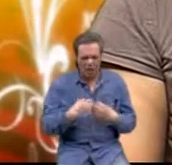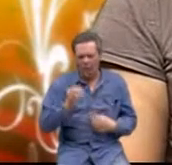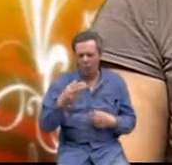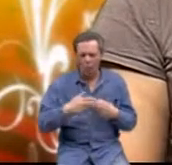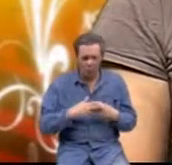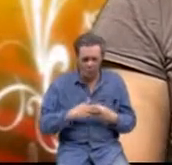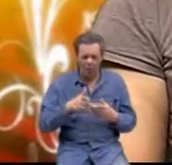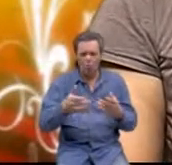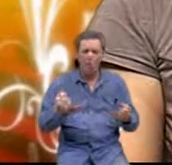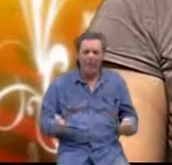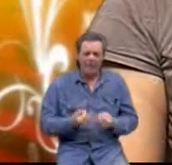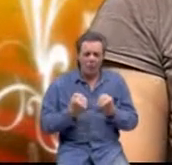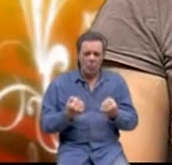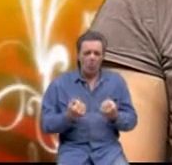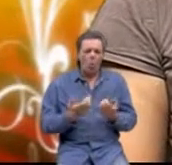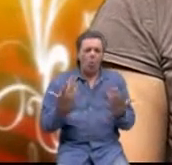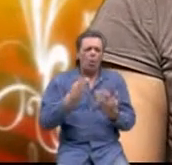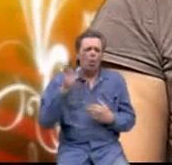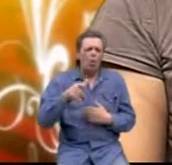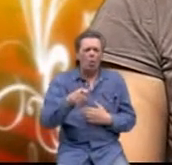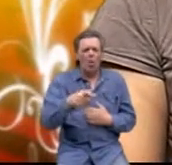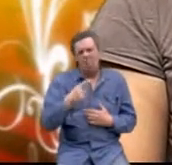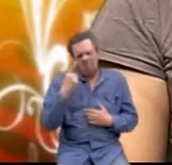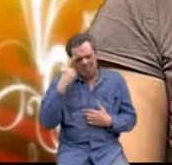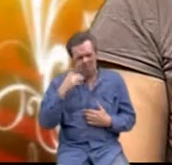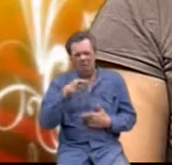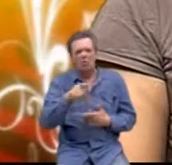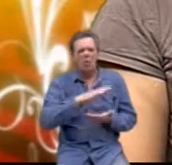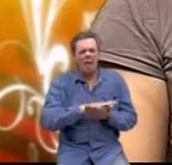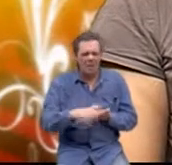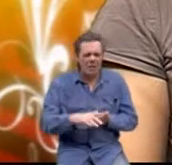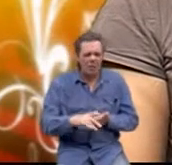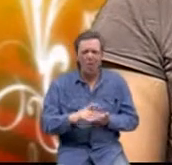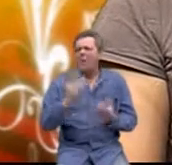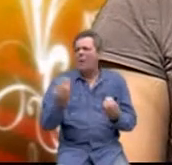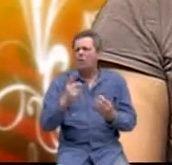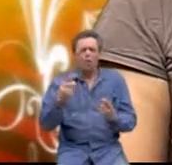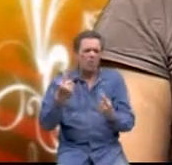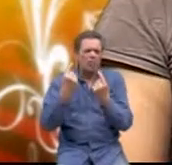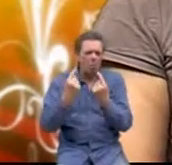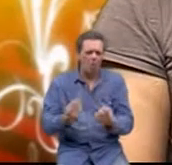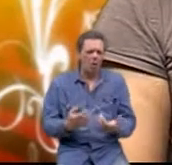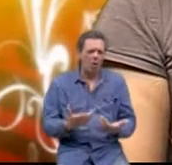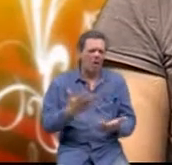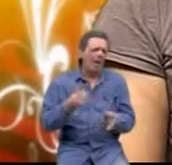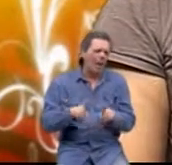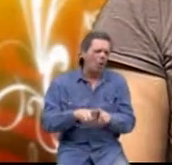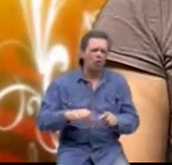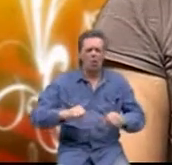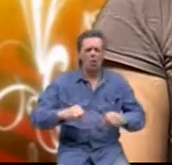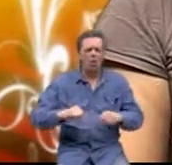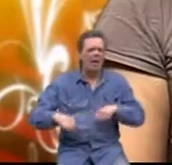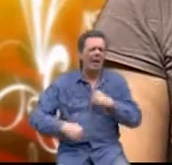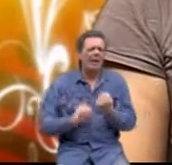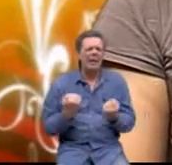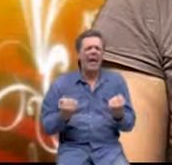da kroz ove aktivnosti, koliko god one nekad se činile možda i jednostavne i nešto što već negdje drugdje imamo, kao što su, ne znam, kreativne radionice